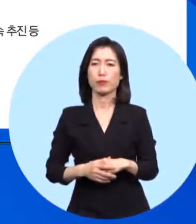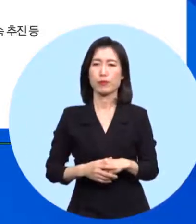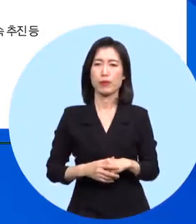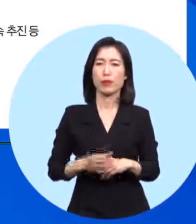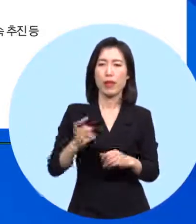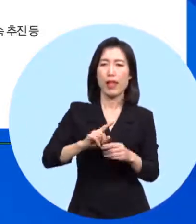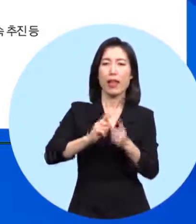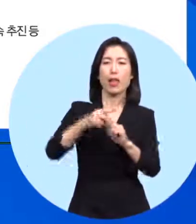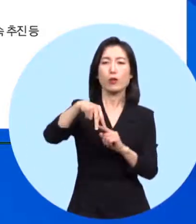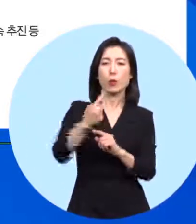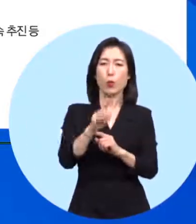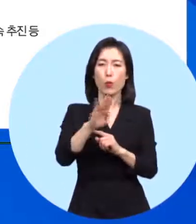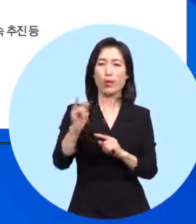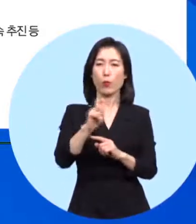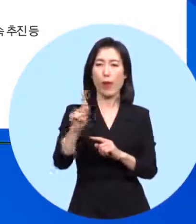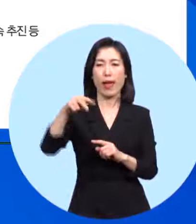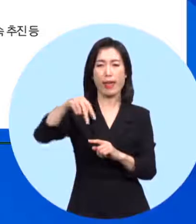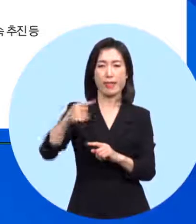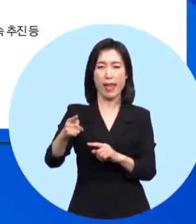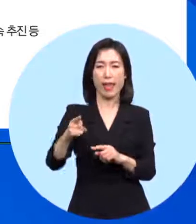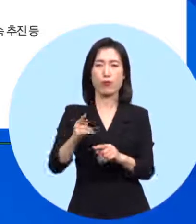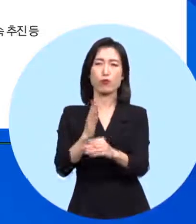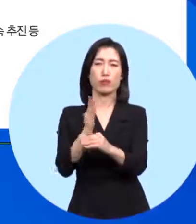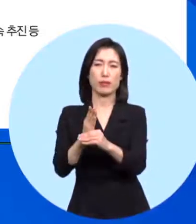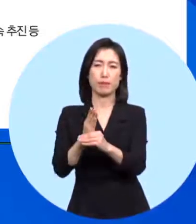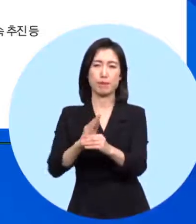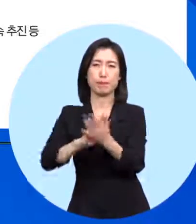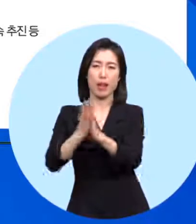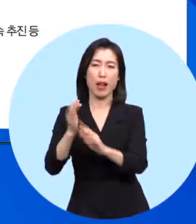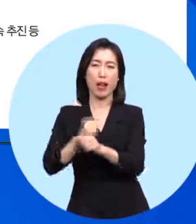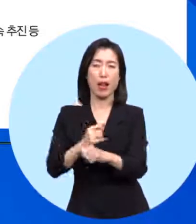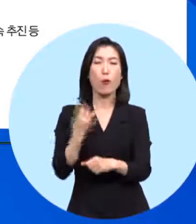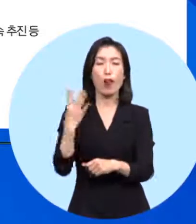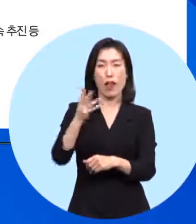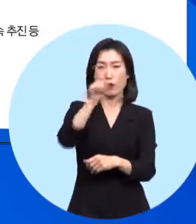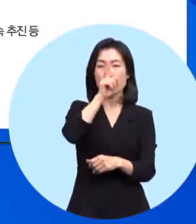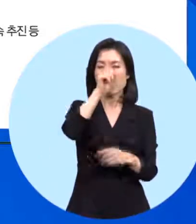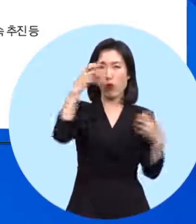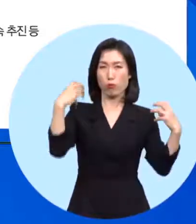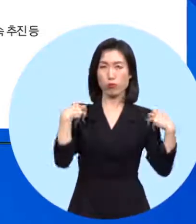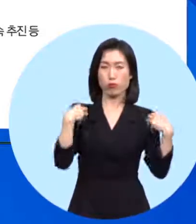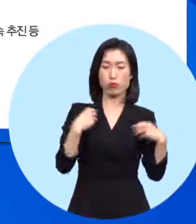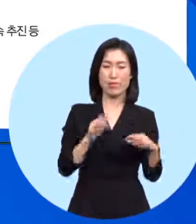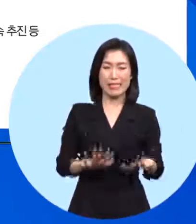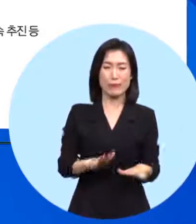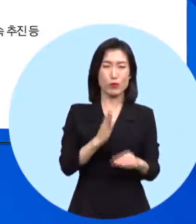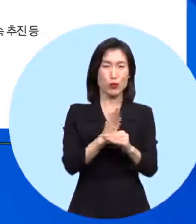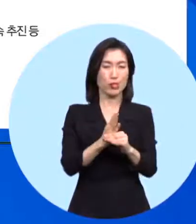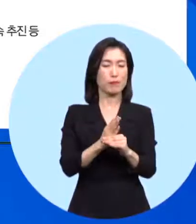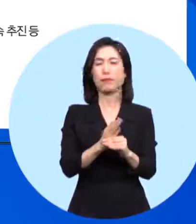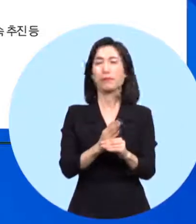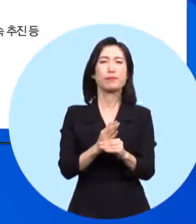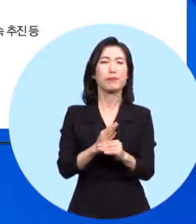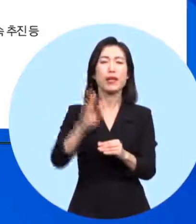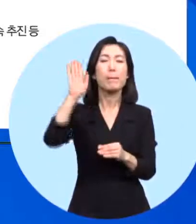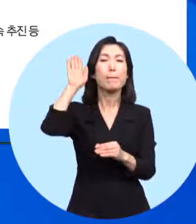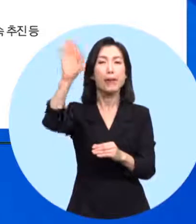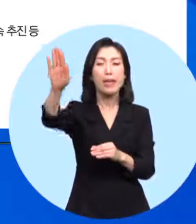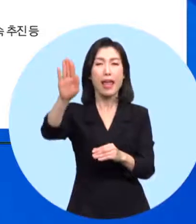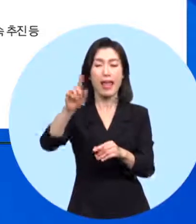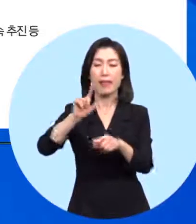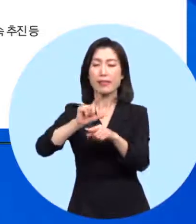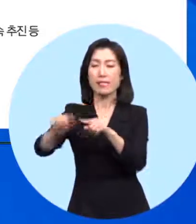이제 종전에는 국가와 지방이 상하 관계에 있었다고 한다면 우리가 미래에 이루어질